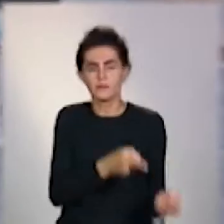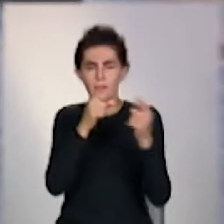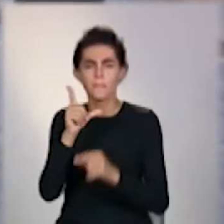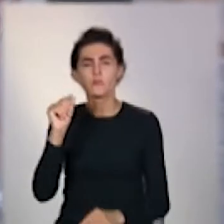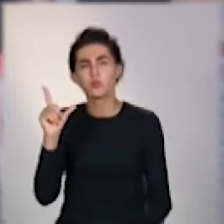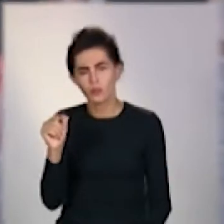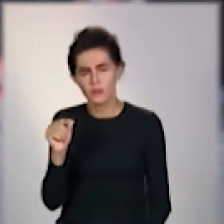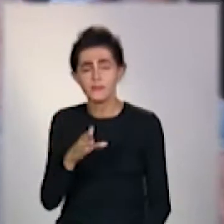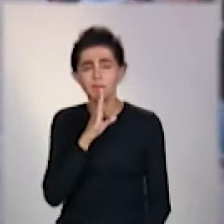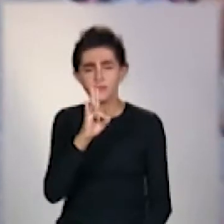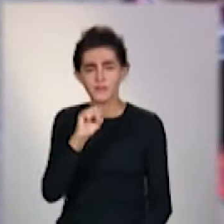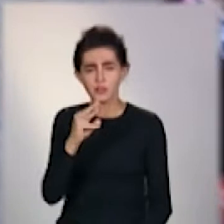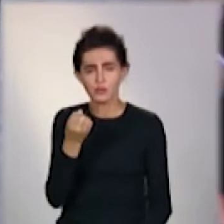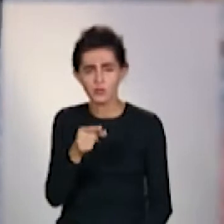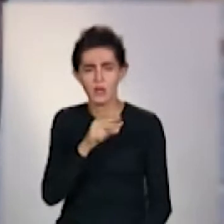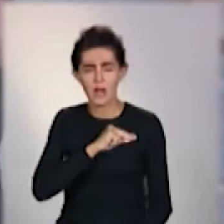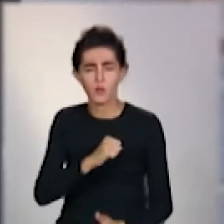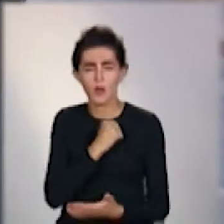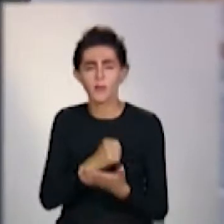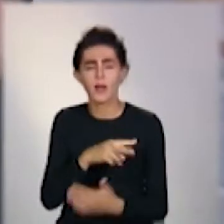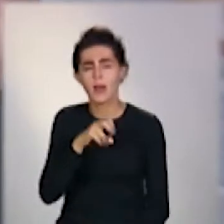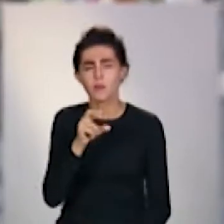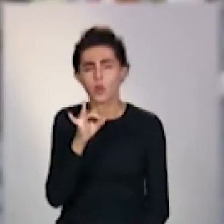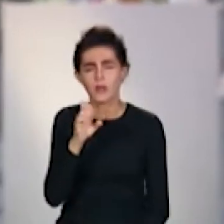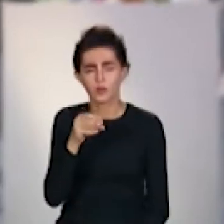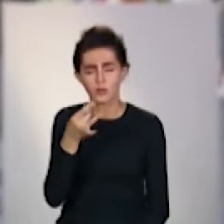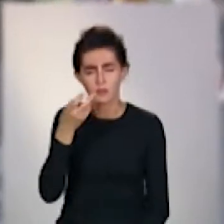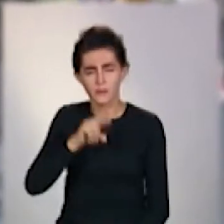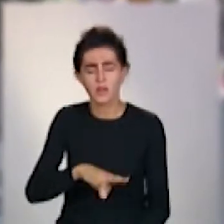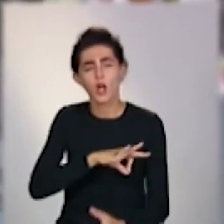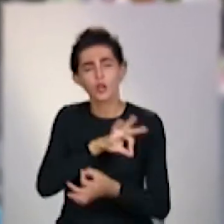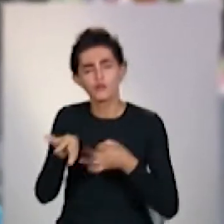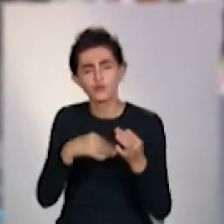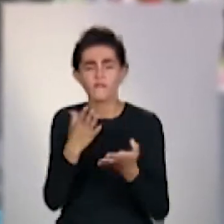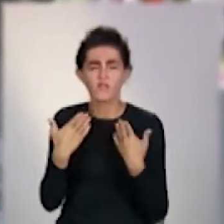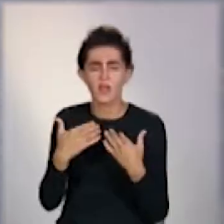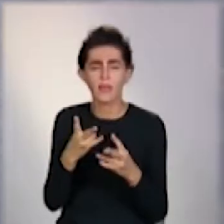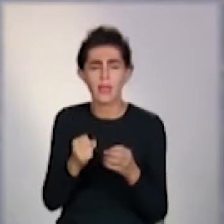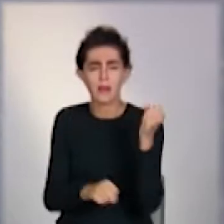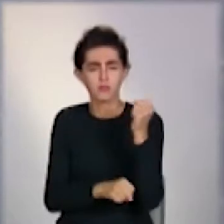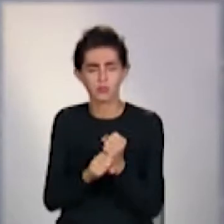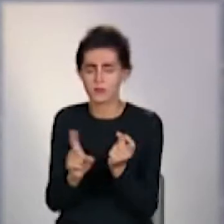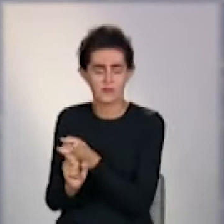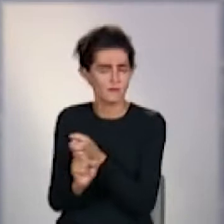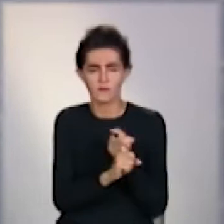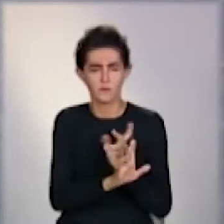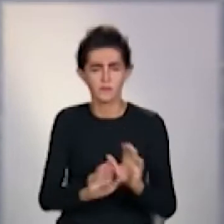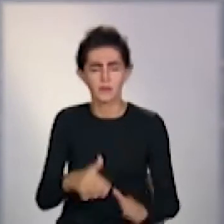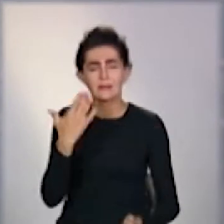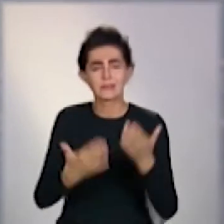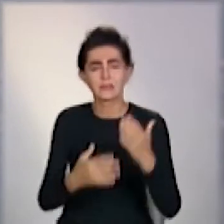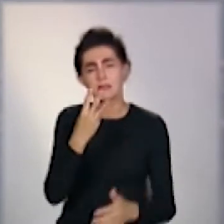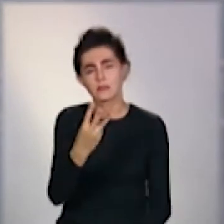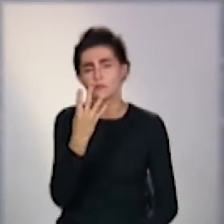понеділок. Наталя працює лаборанткою. Каже, зайвий відпочинок на робочий процес не впливає. Коли 3-4 дні можна